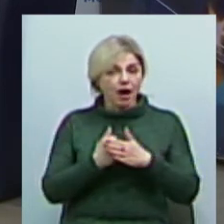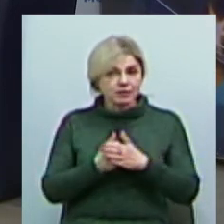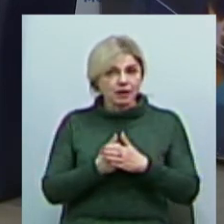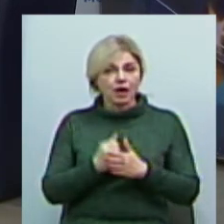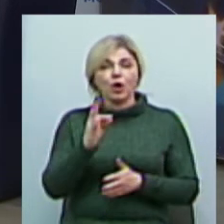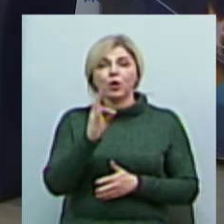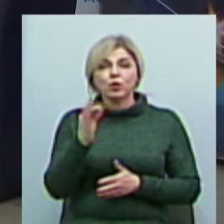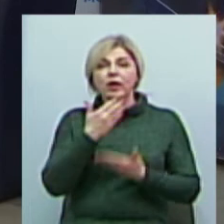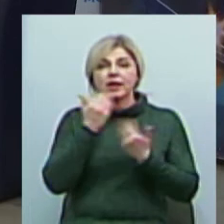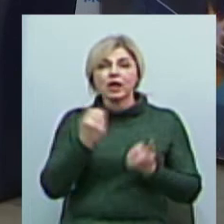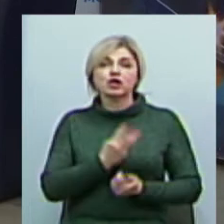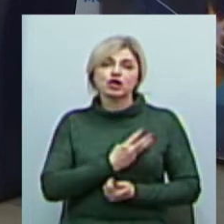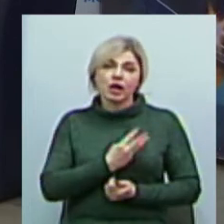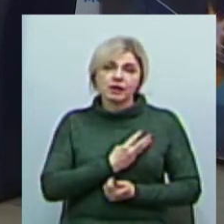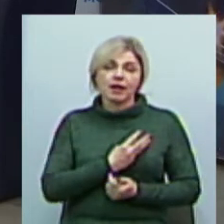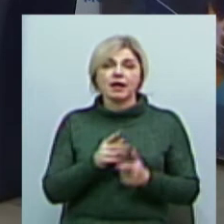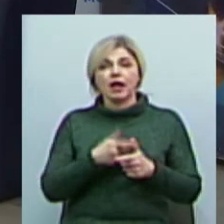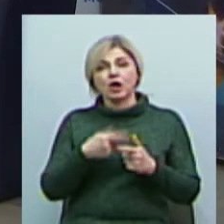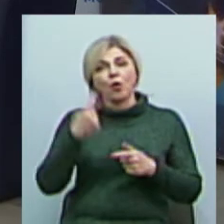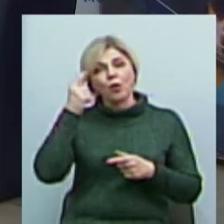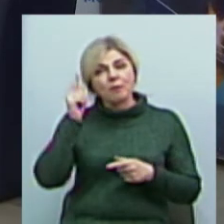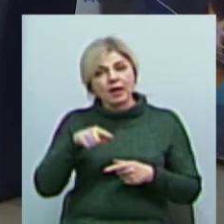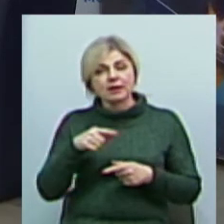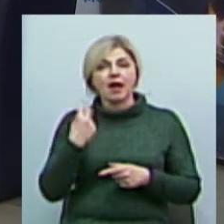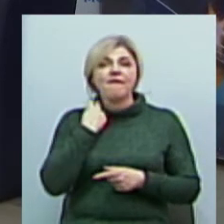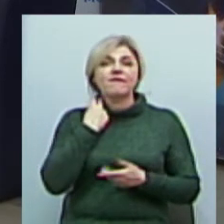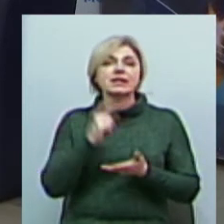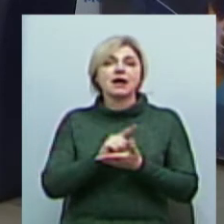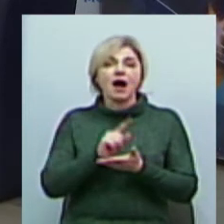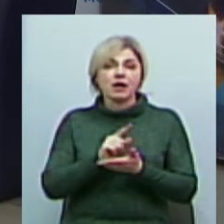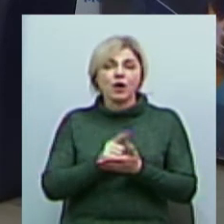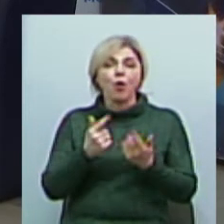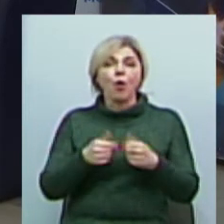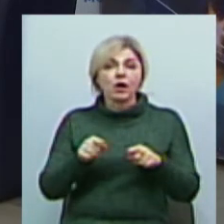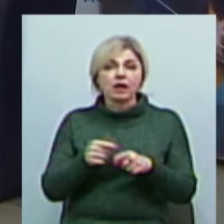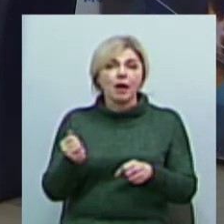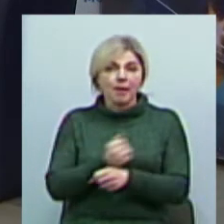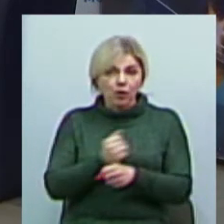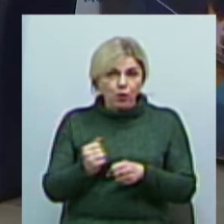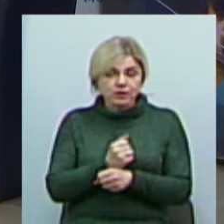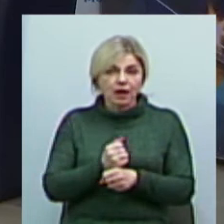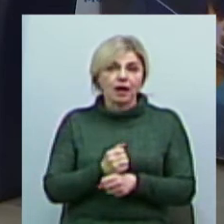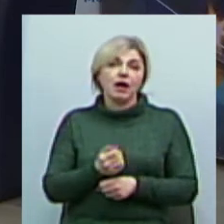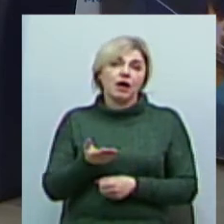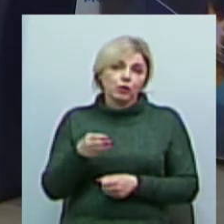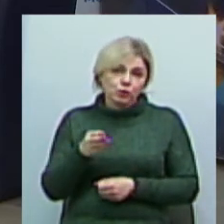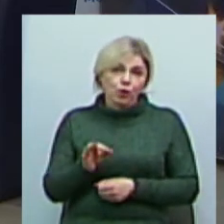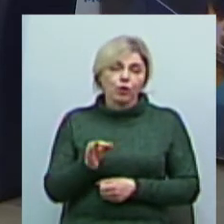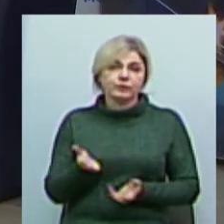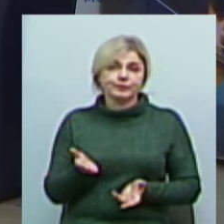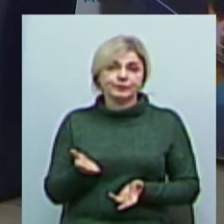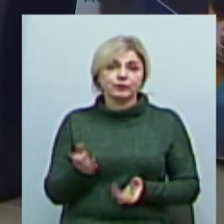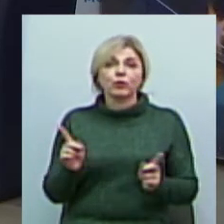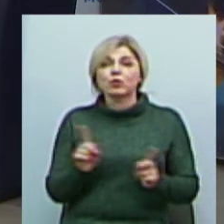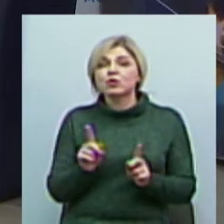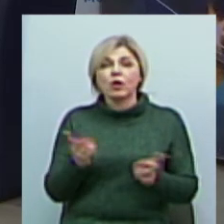нет желания либо умения фискальных органов с этим бороться, то как бы что-то нужно